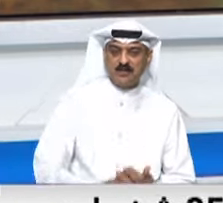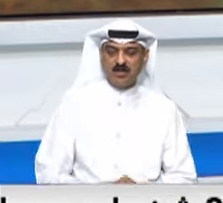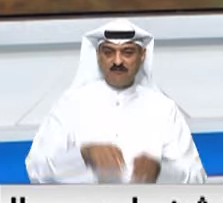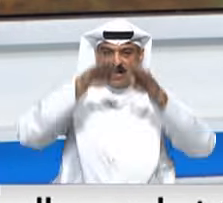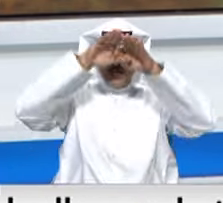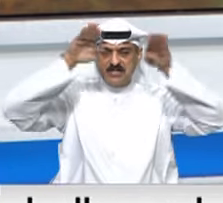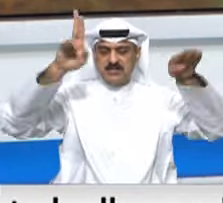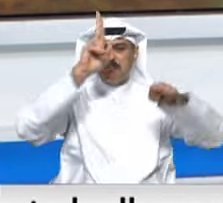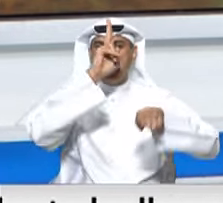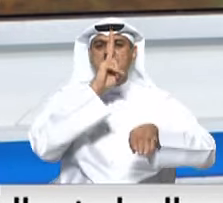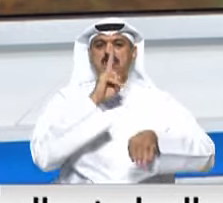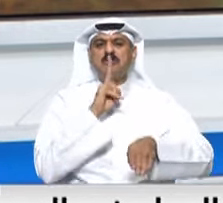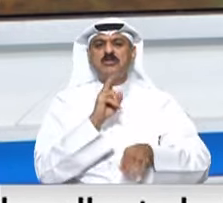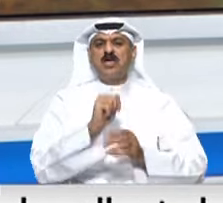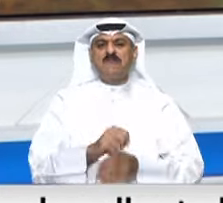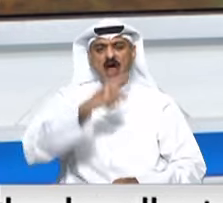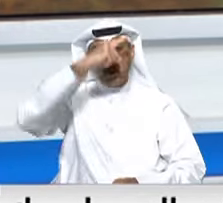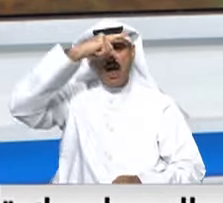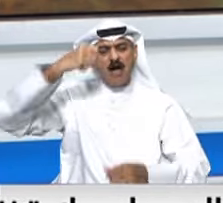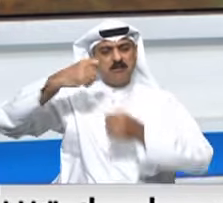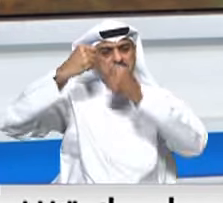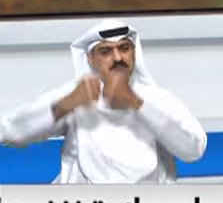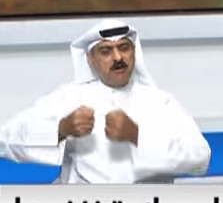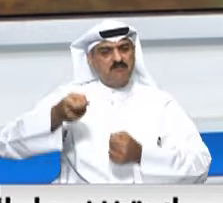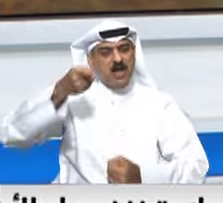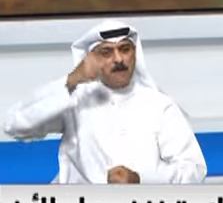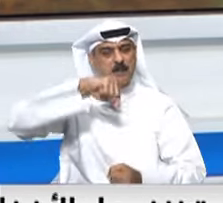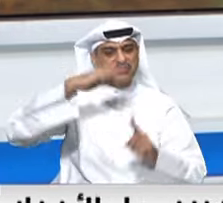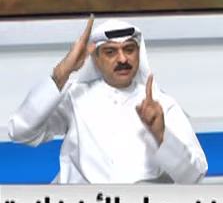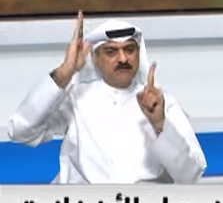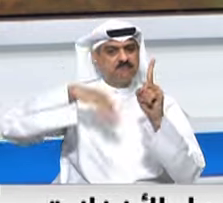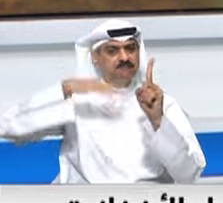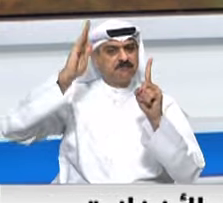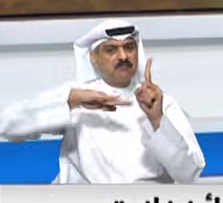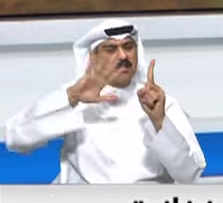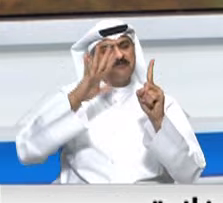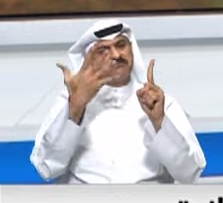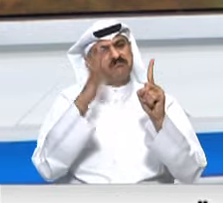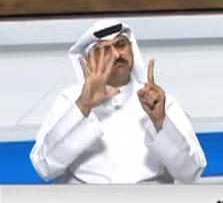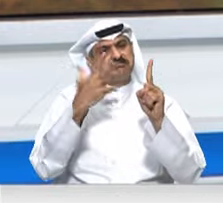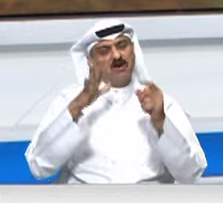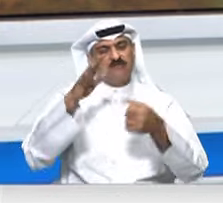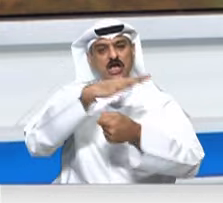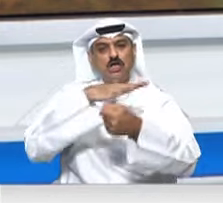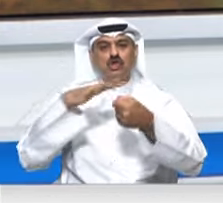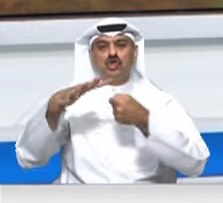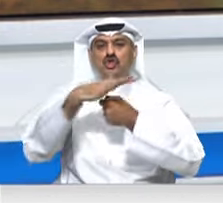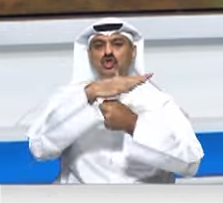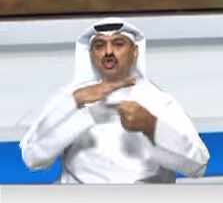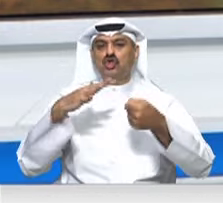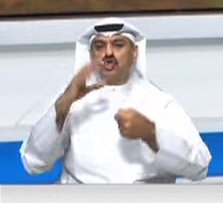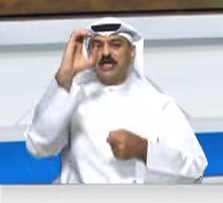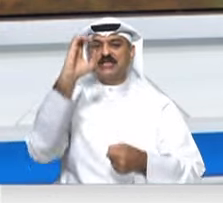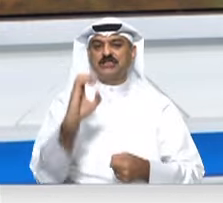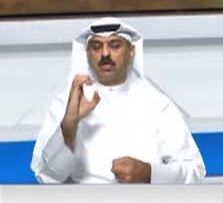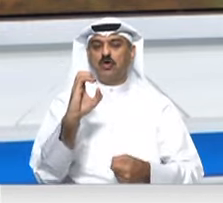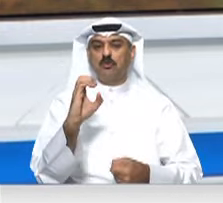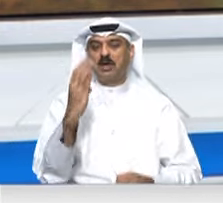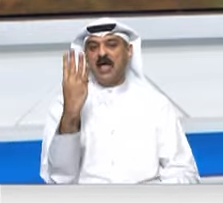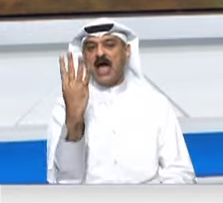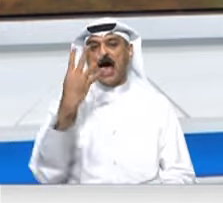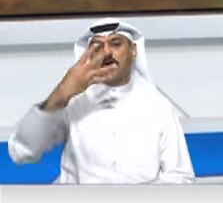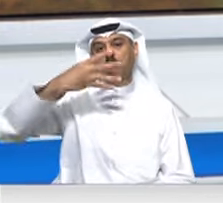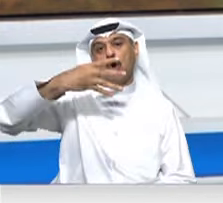صافيه اجواء حاره وشديده الحراره يوم الغد اقل درجات الحراره راح تكون في الجزر الجنوبيه كبر وجارو ام المرادم